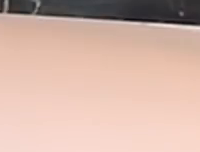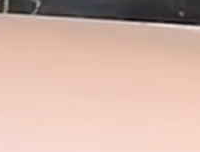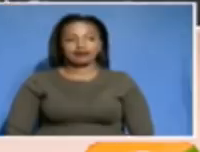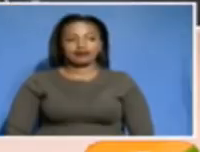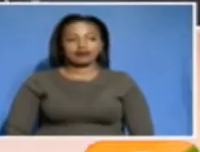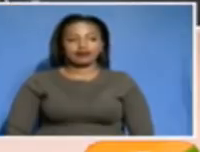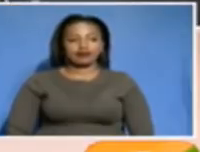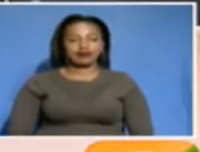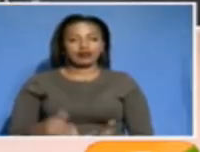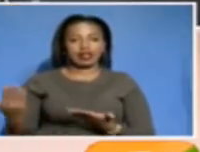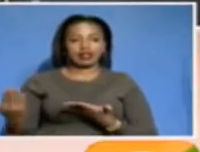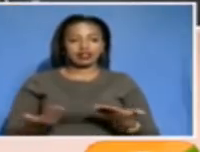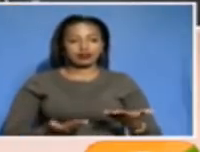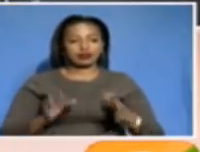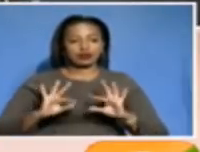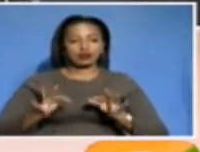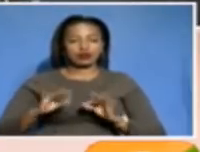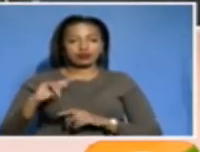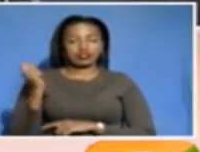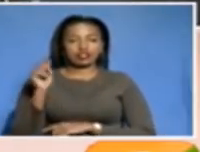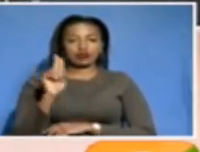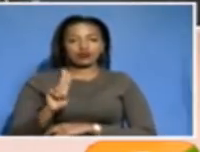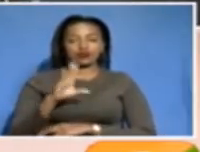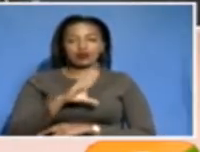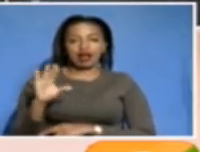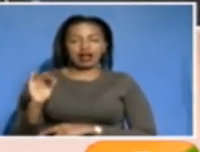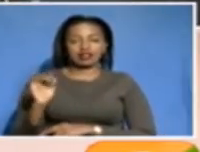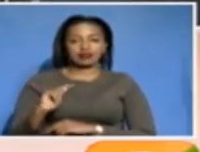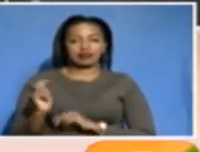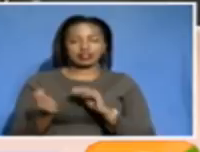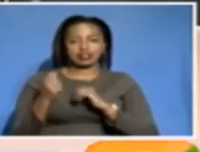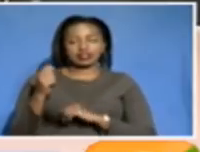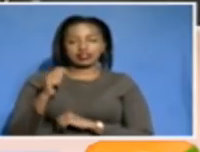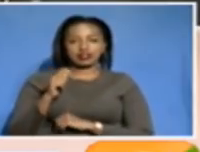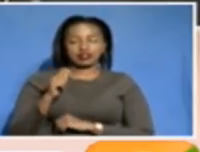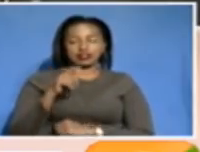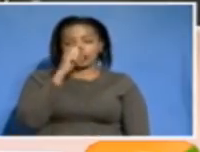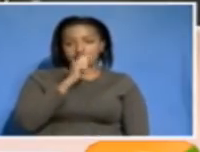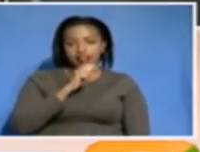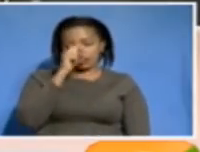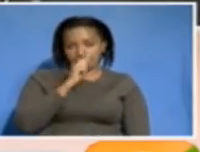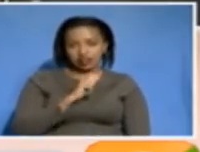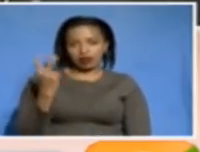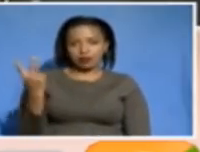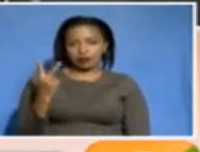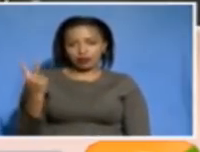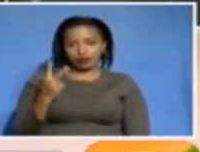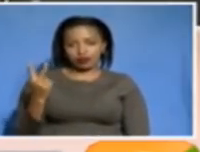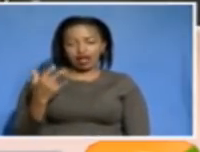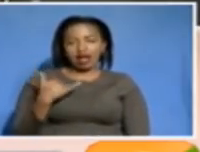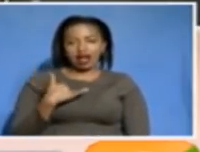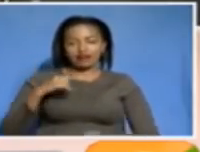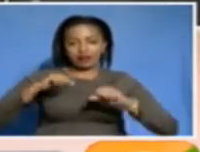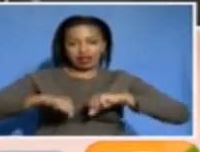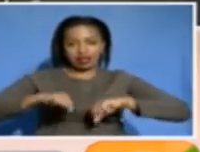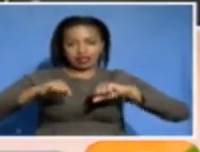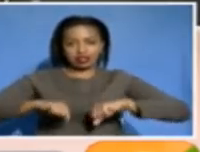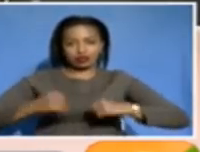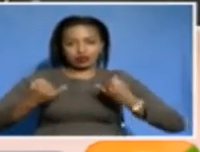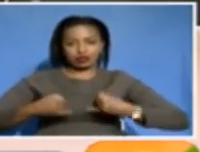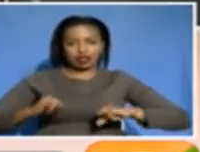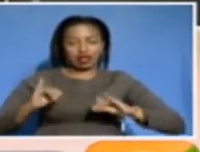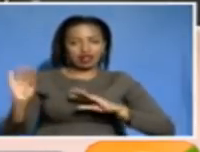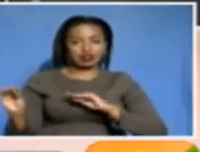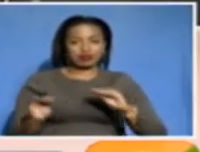Naam, karibu katika taarifa zetu. Rais Uhuru Kenyatta na Rais John Pombe Magufuli wa Tanzania wameafikiana kutolewa kwa vikwazo vya